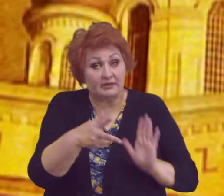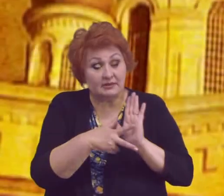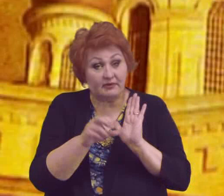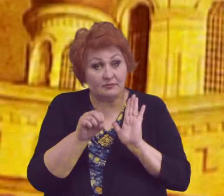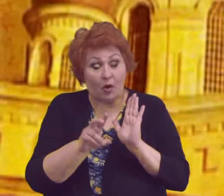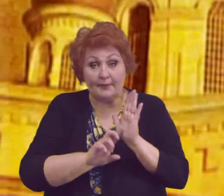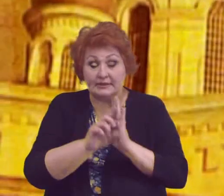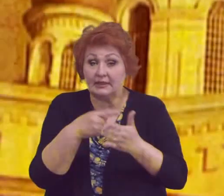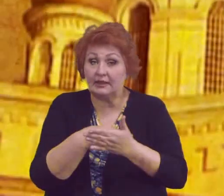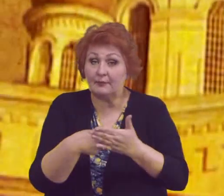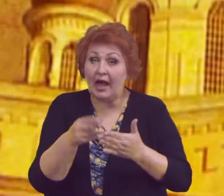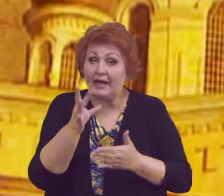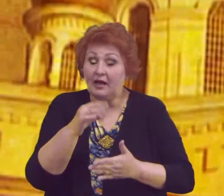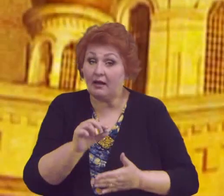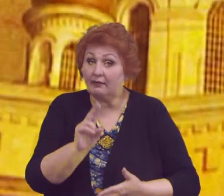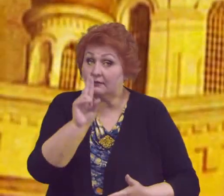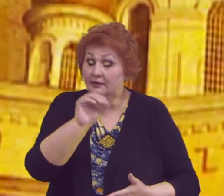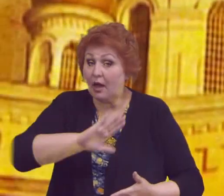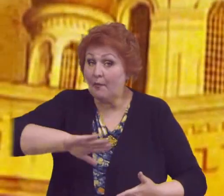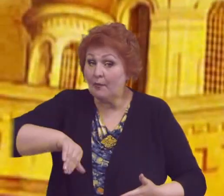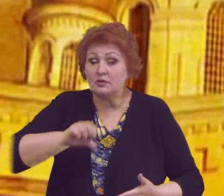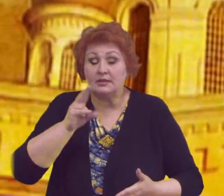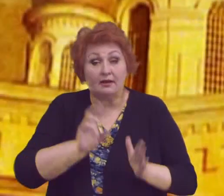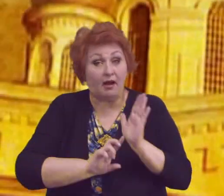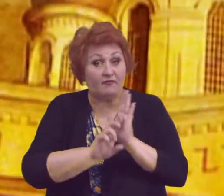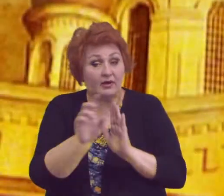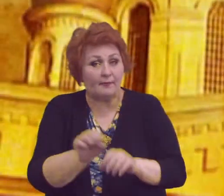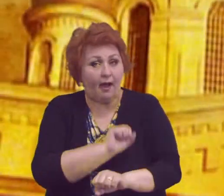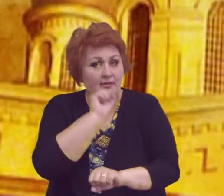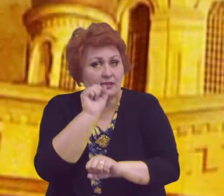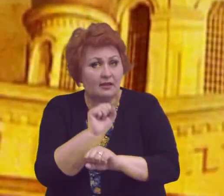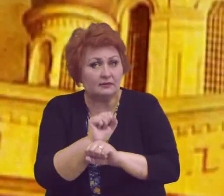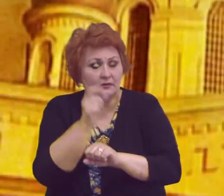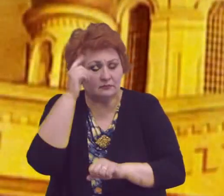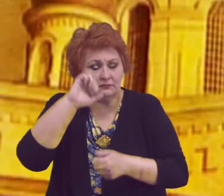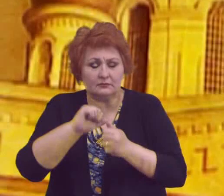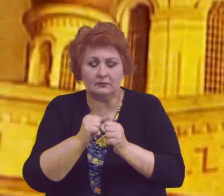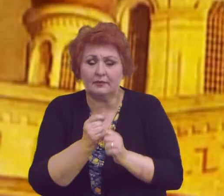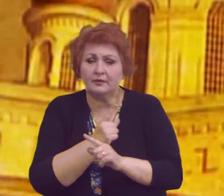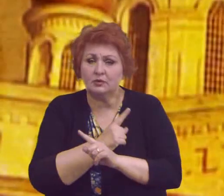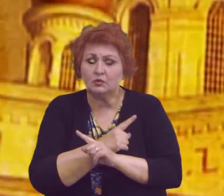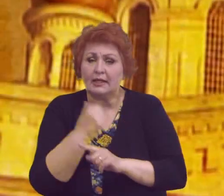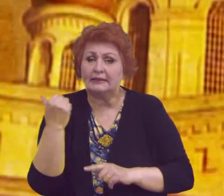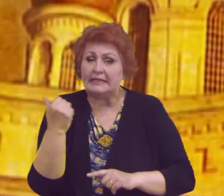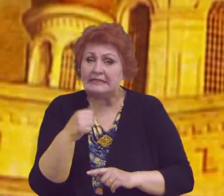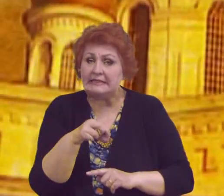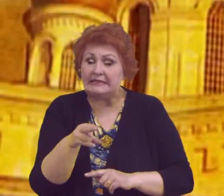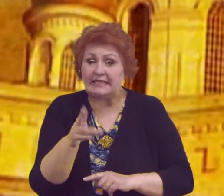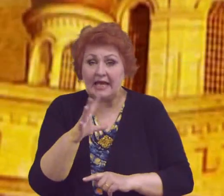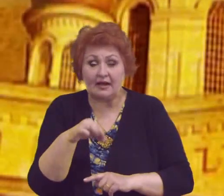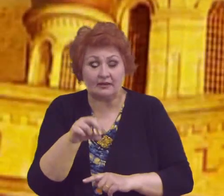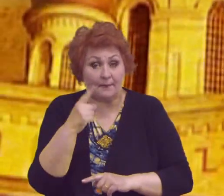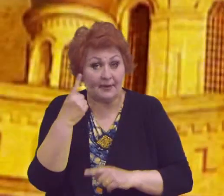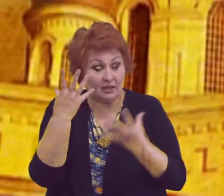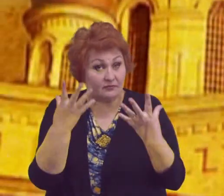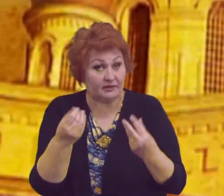«28 апреля церковь празднует Радоницу. После того, как в храмах приостанавливается поминовение усопших на Страстной Седмице, Радоница